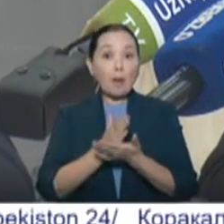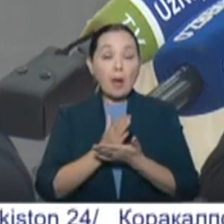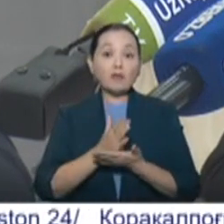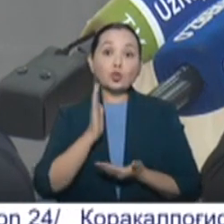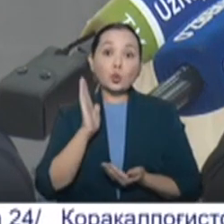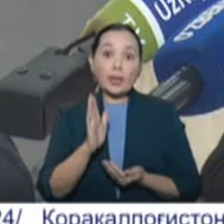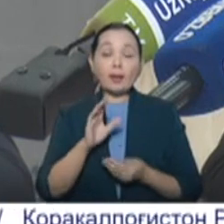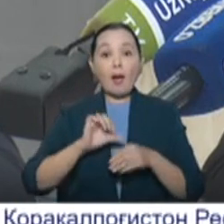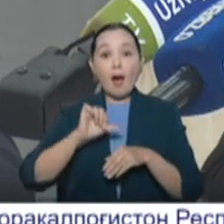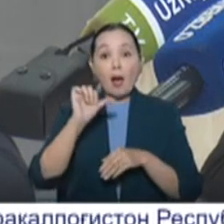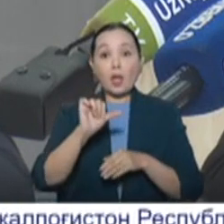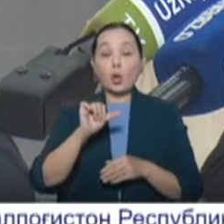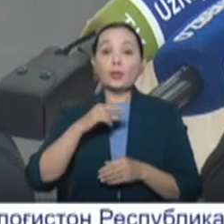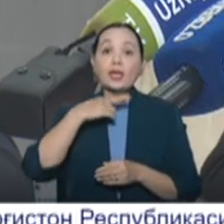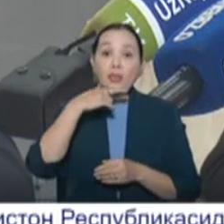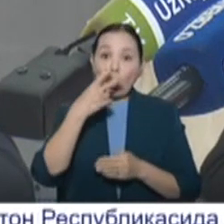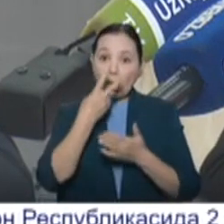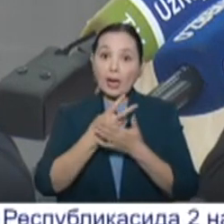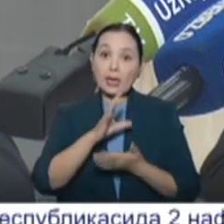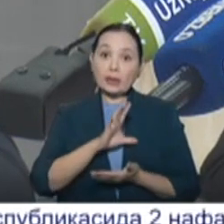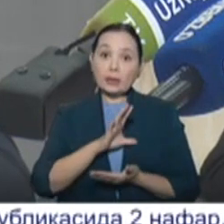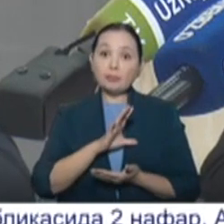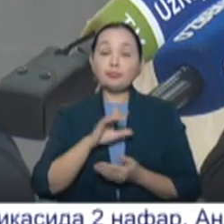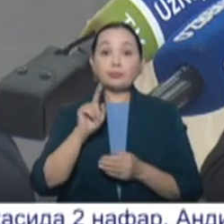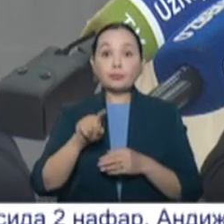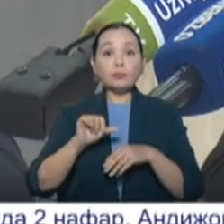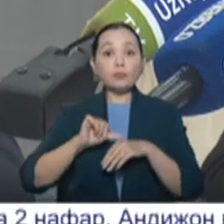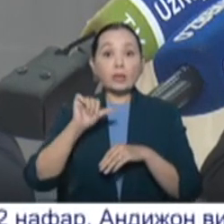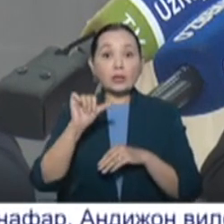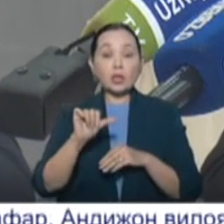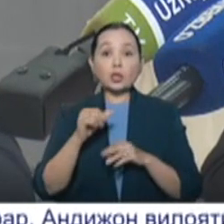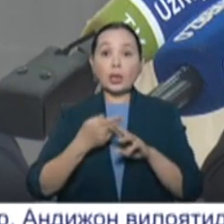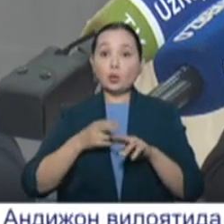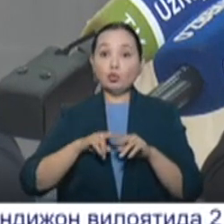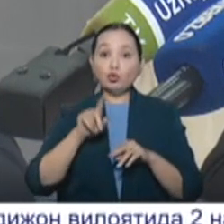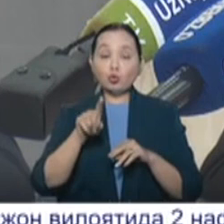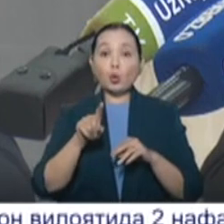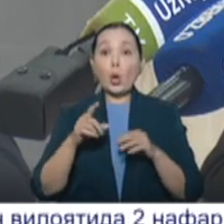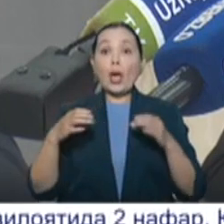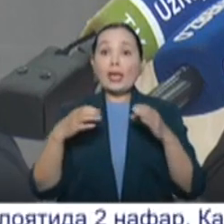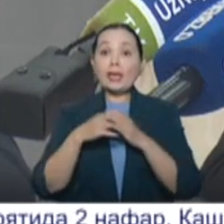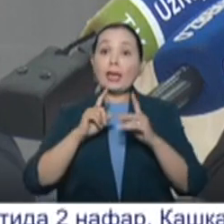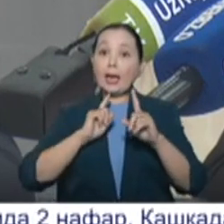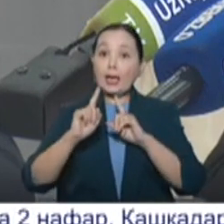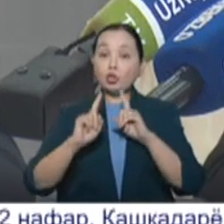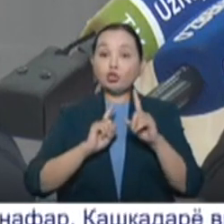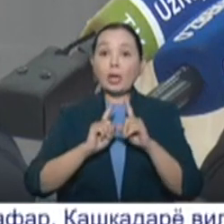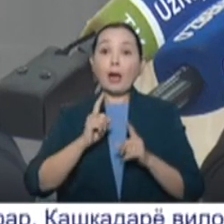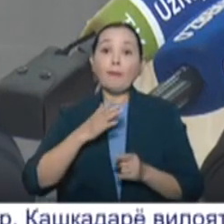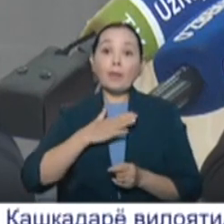mavjudligi alohida e'tibor qaratildi. Bundan tashqari ushbu yig'ilishda o'sha